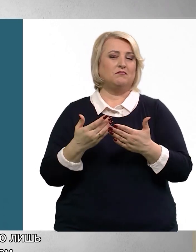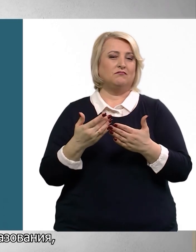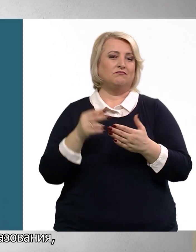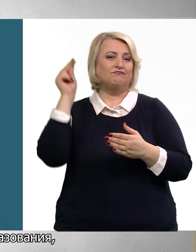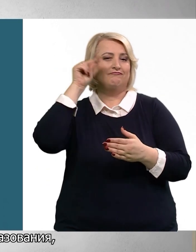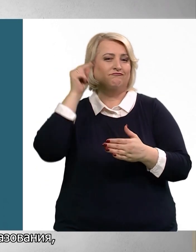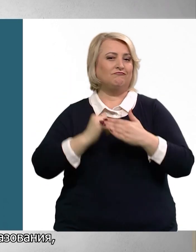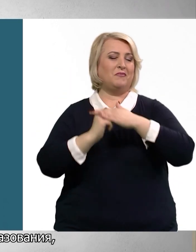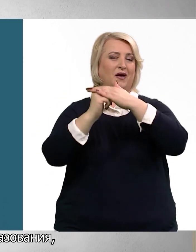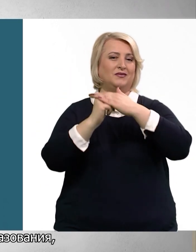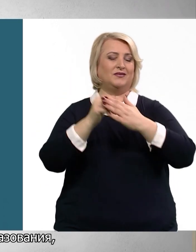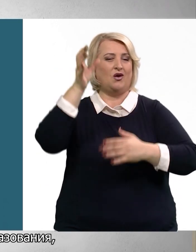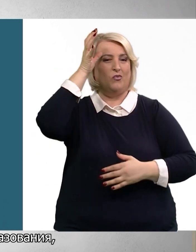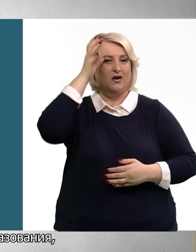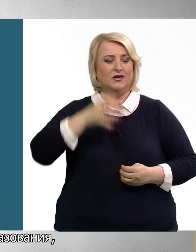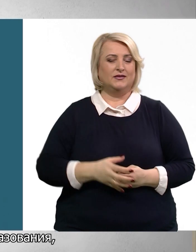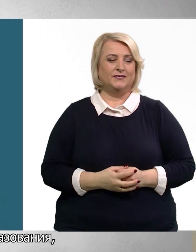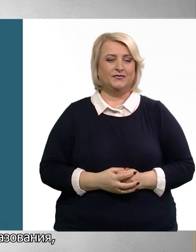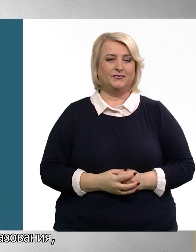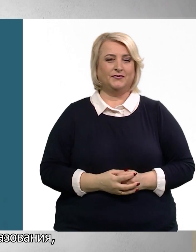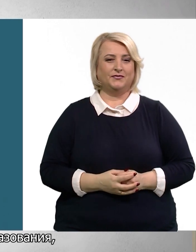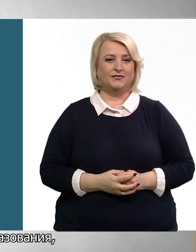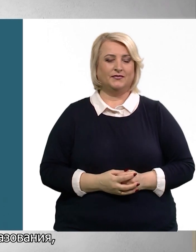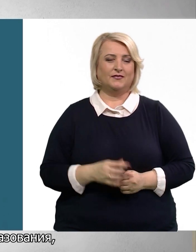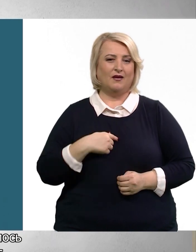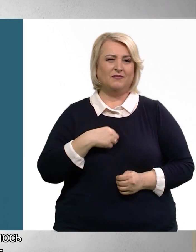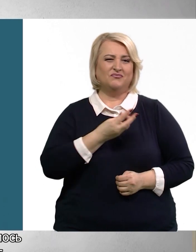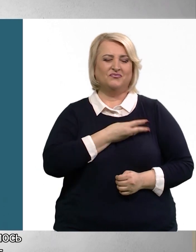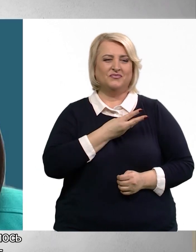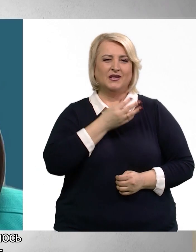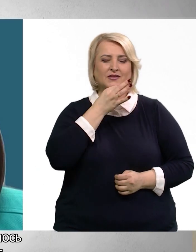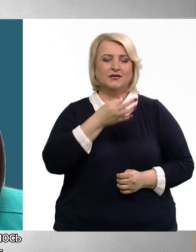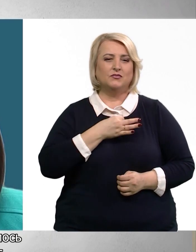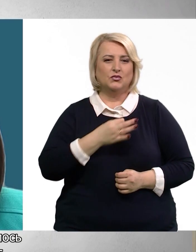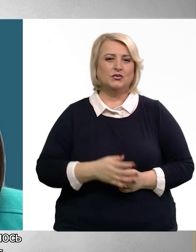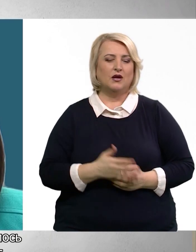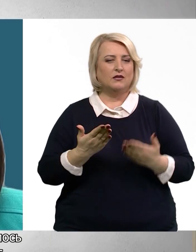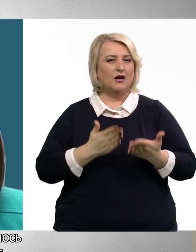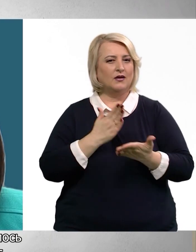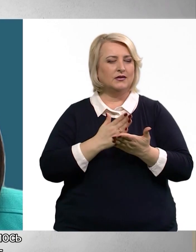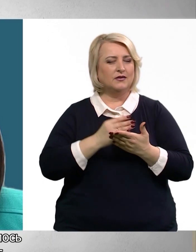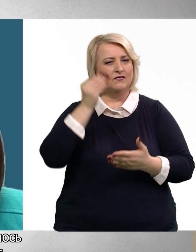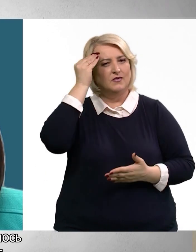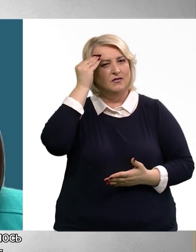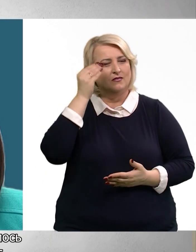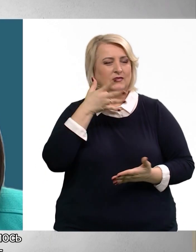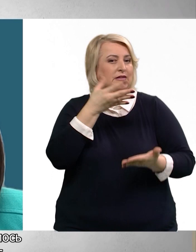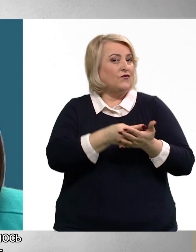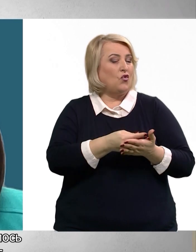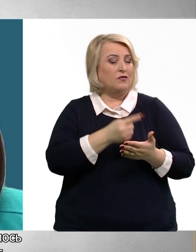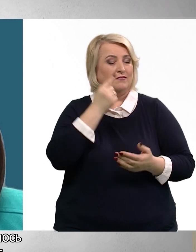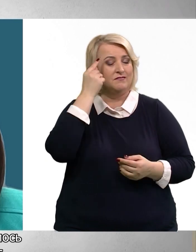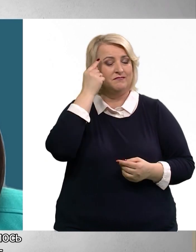le dăm baza prin educația pe care o promovăm. Mi-aș dori să ne spuneți dacă există o viziune